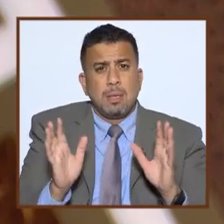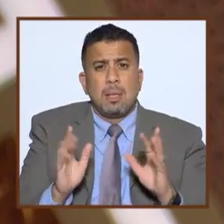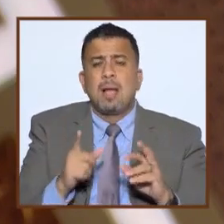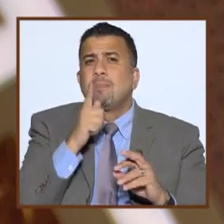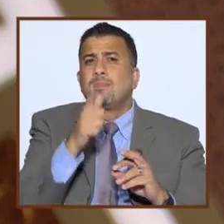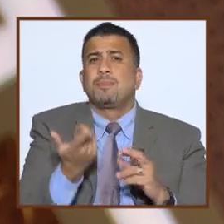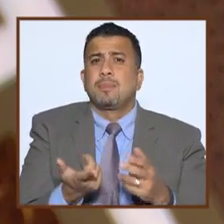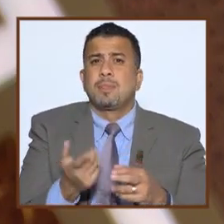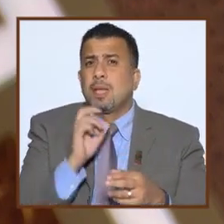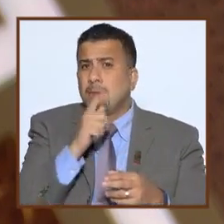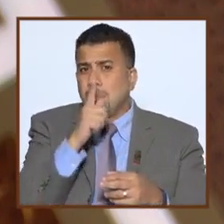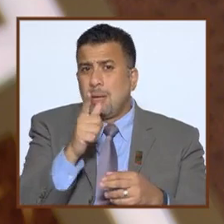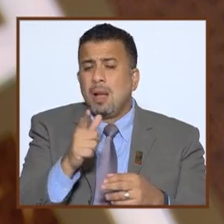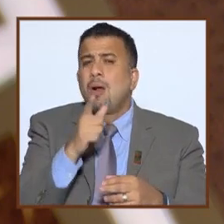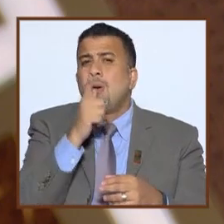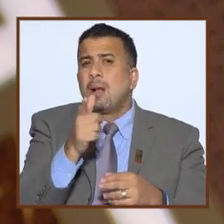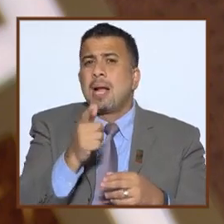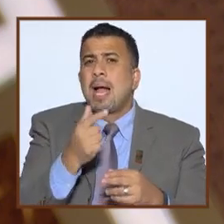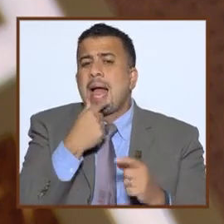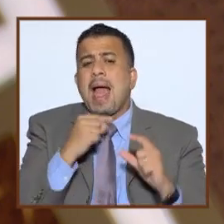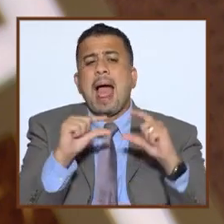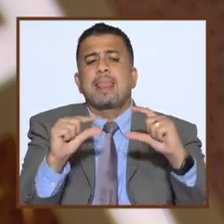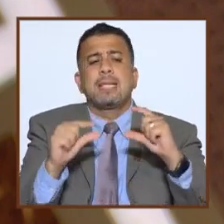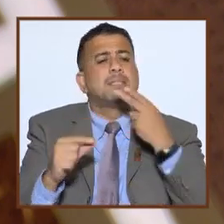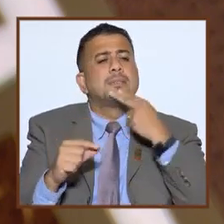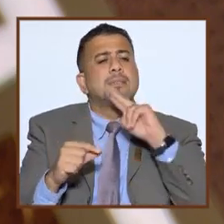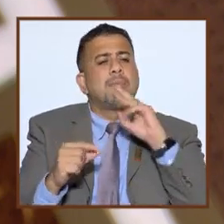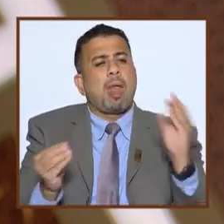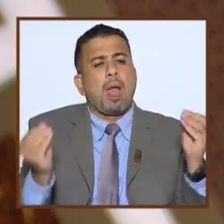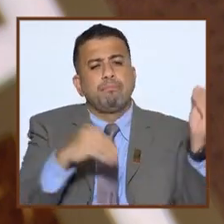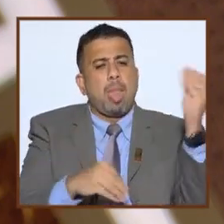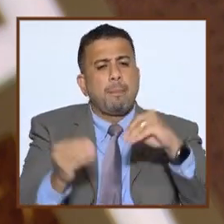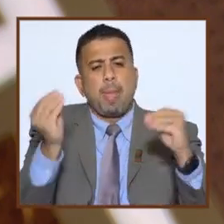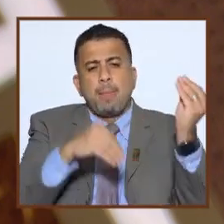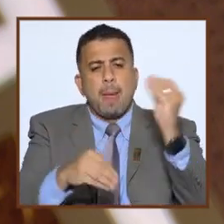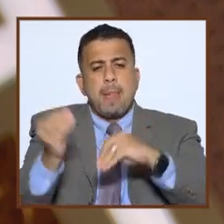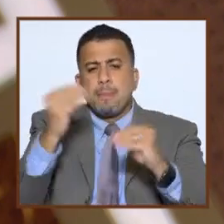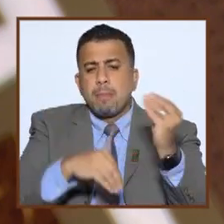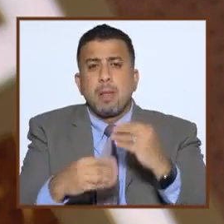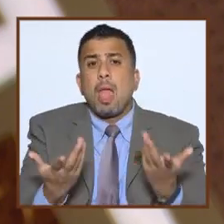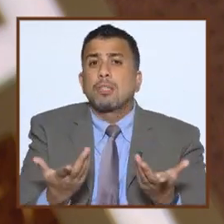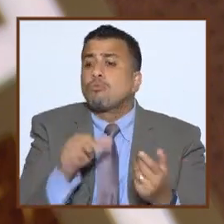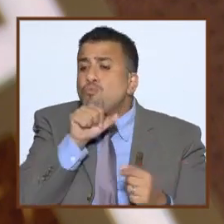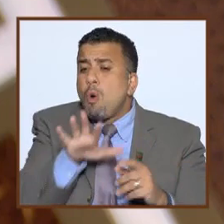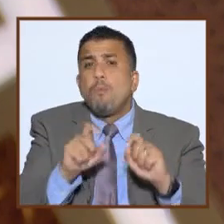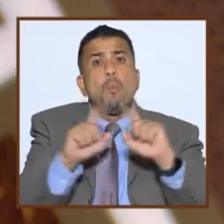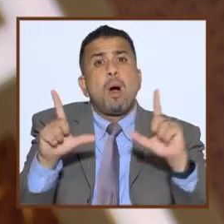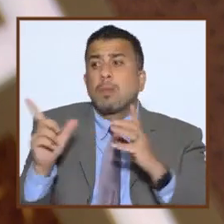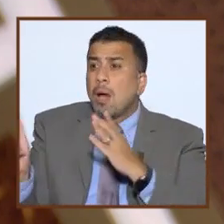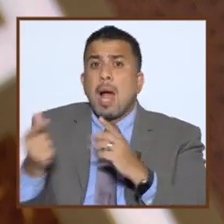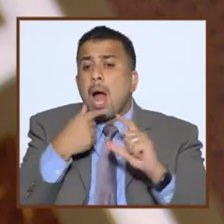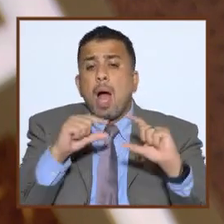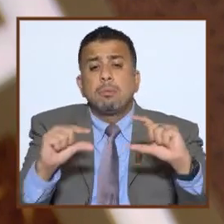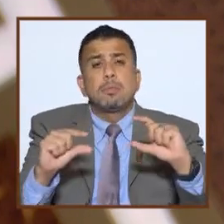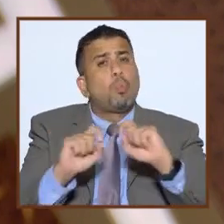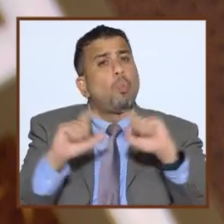ما شاء الله لا قوه الا بالله اجيب حديث مكذوب هذا كلام يعني غايه في الخطوره ولا تتساهل